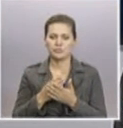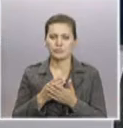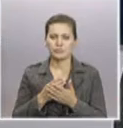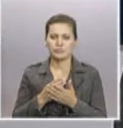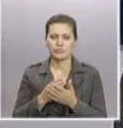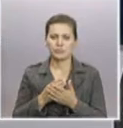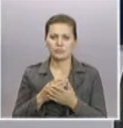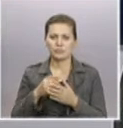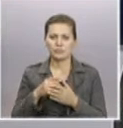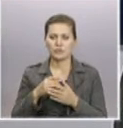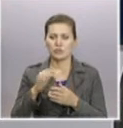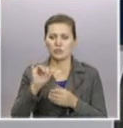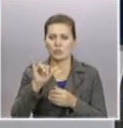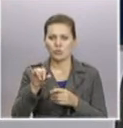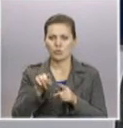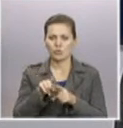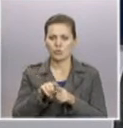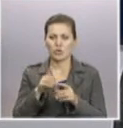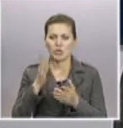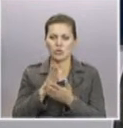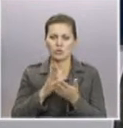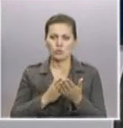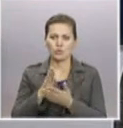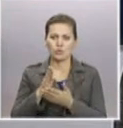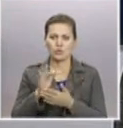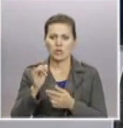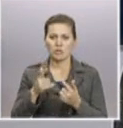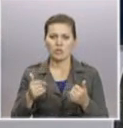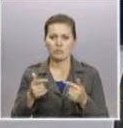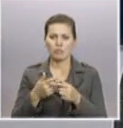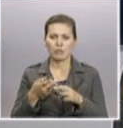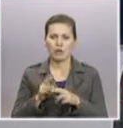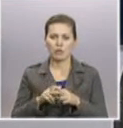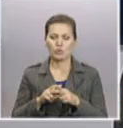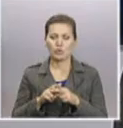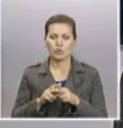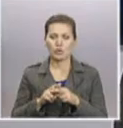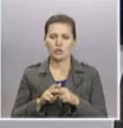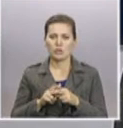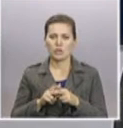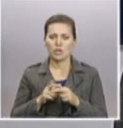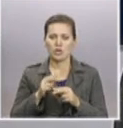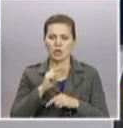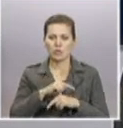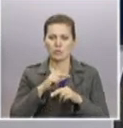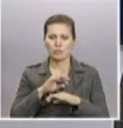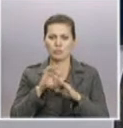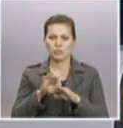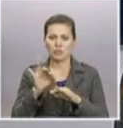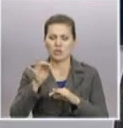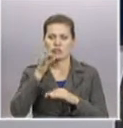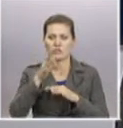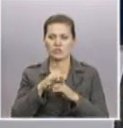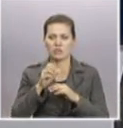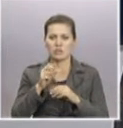сети, но у них тоже есть службы или подрядные организации, которые данные работы производят и